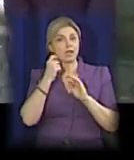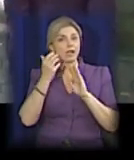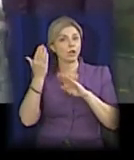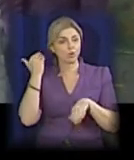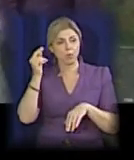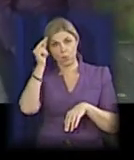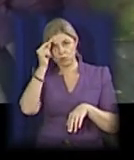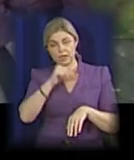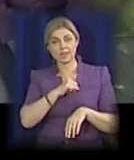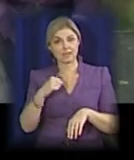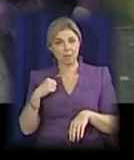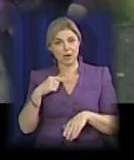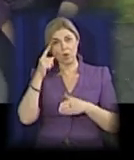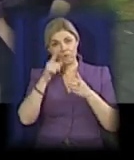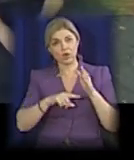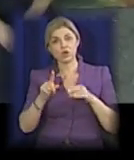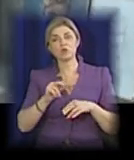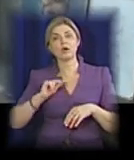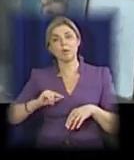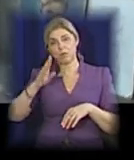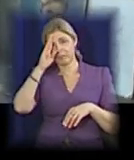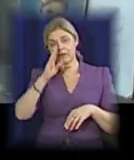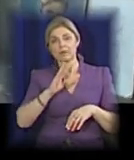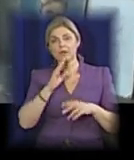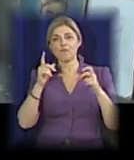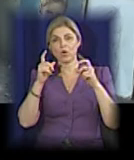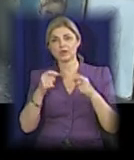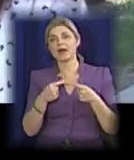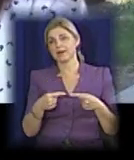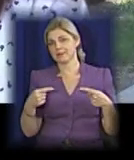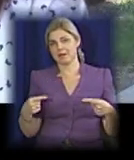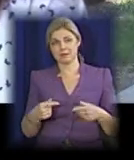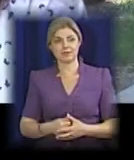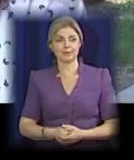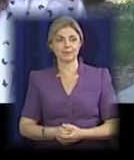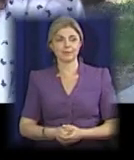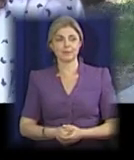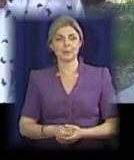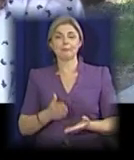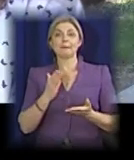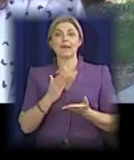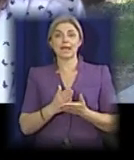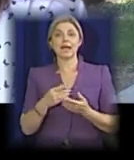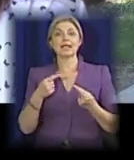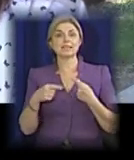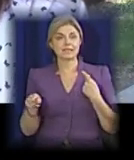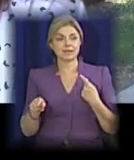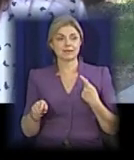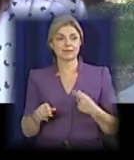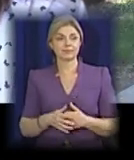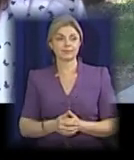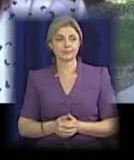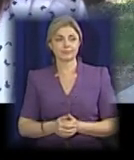Вчилася самостійно. Впевнена, що роботи жінок та чоловіків-фотографів значно різняться. Є різниця. Наприклад, я